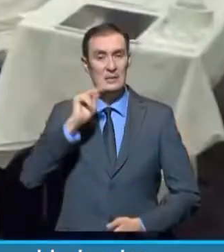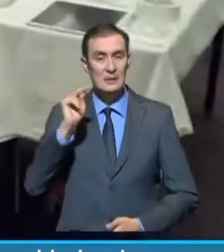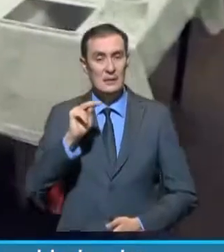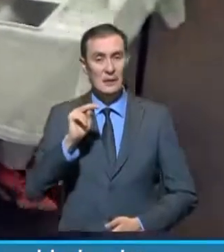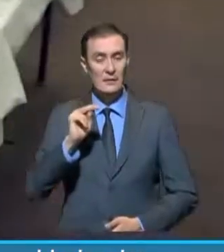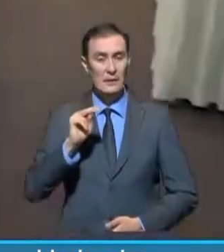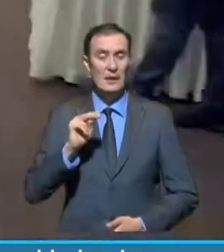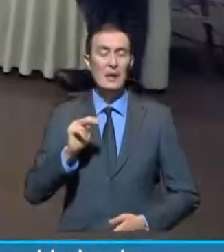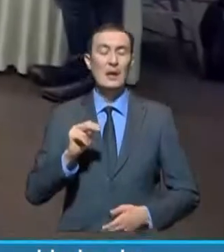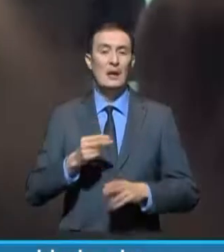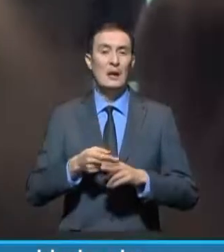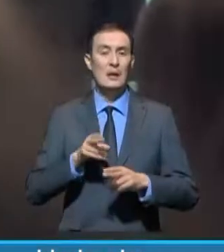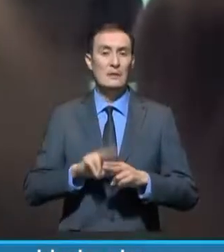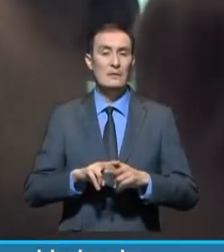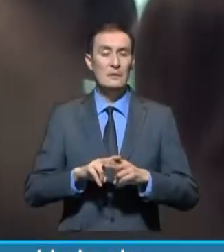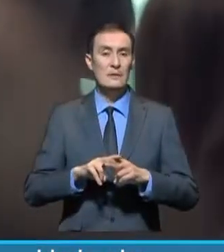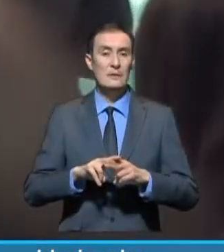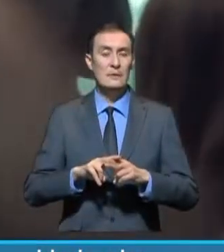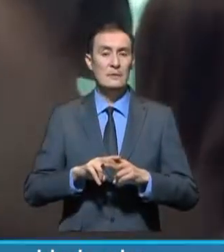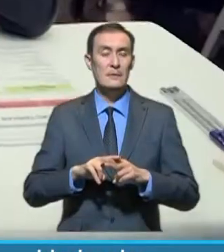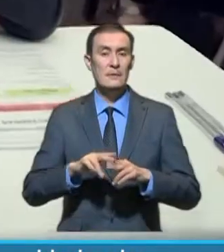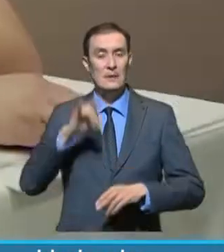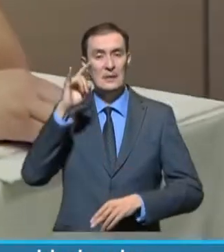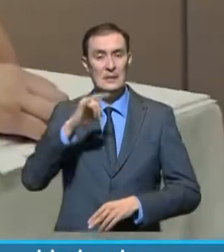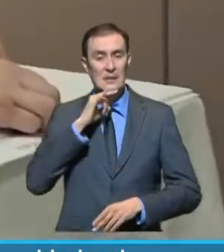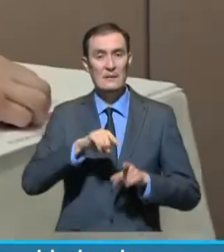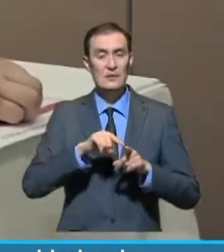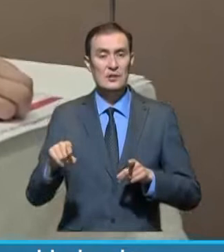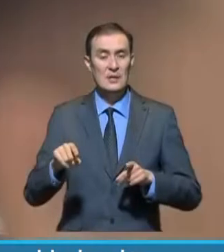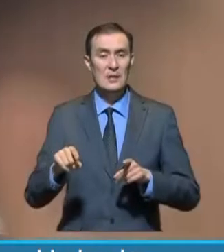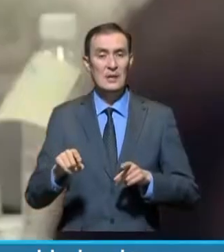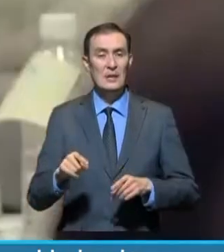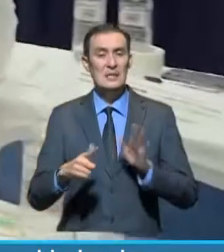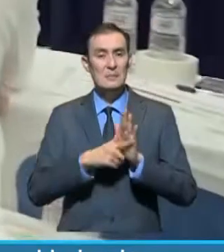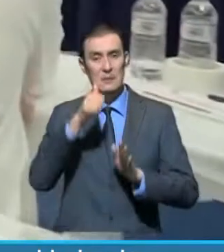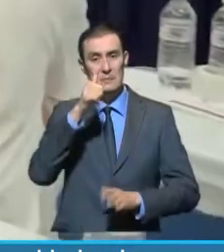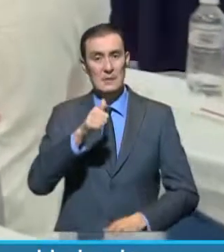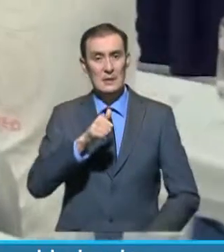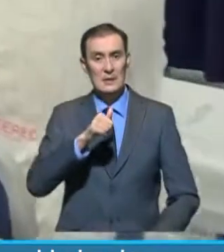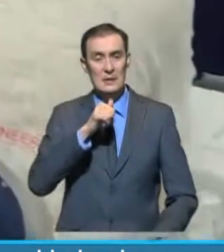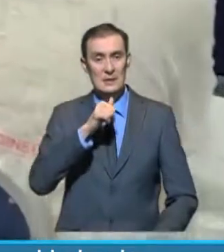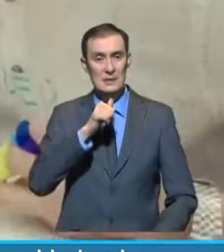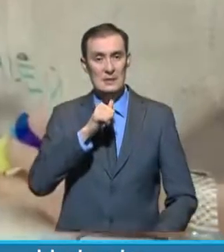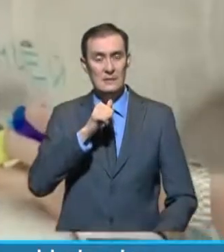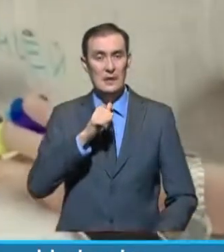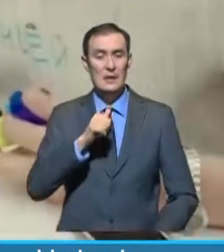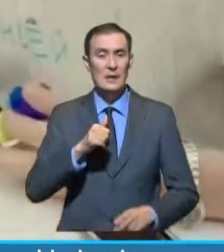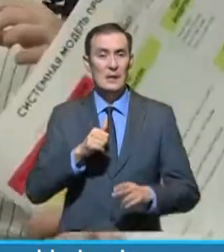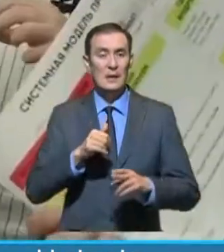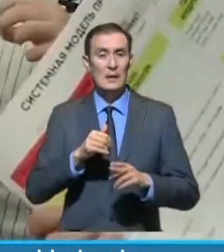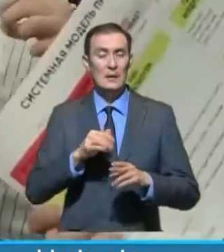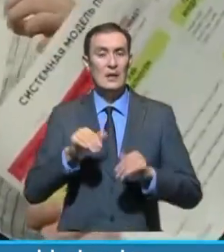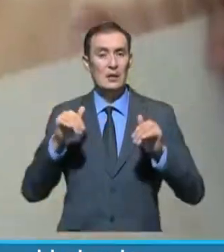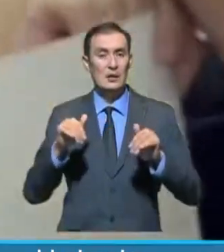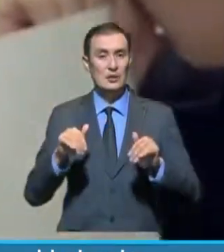силы попытали больше 800 учеников со всего Казахстана. В течение 7 месяцев они разрабатывали свои проекты, направленные на